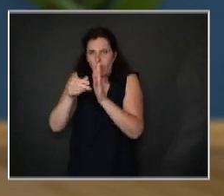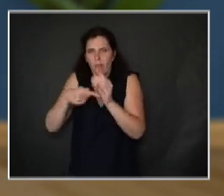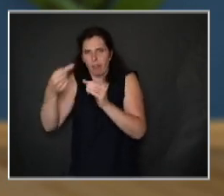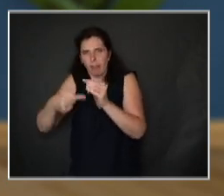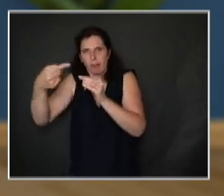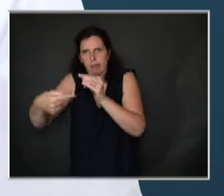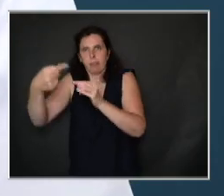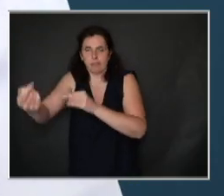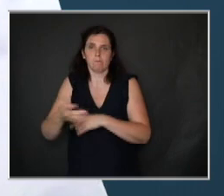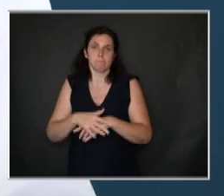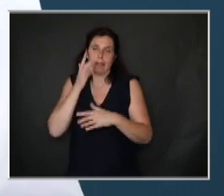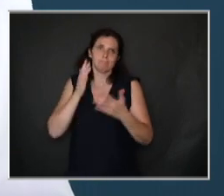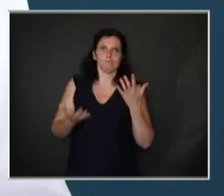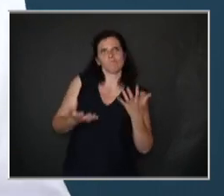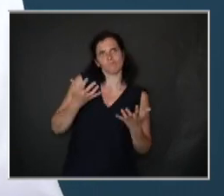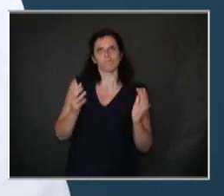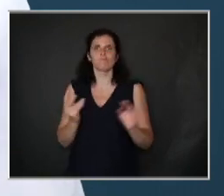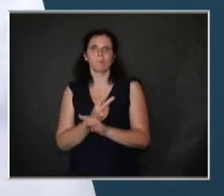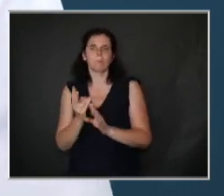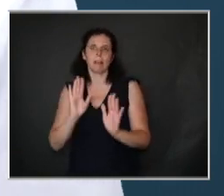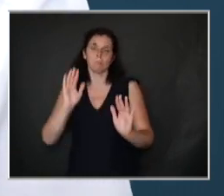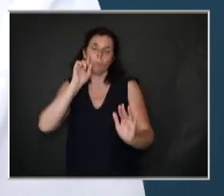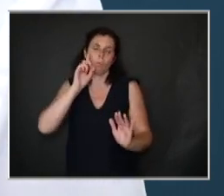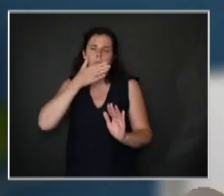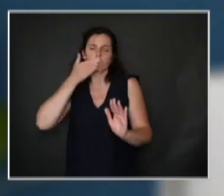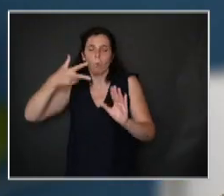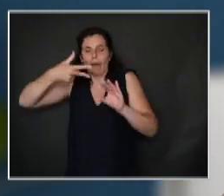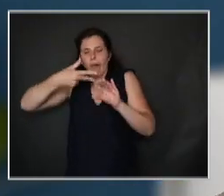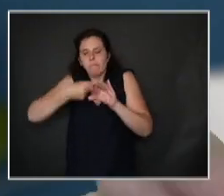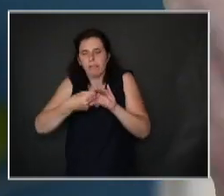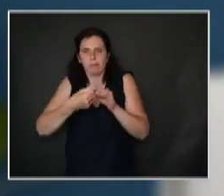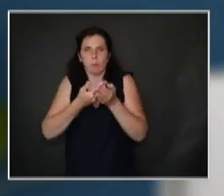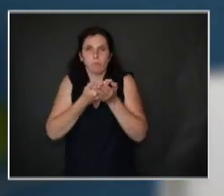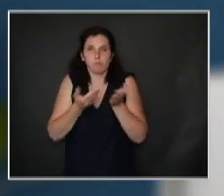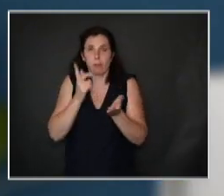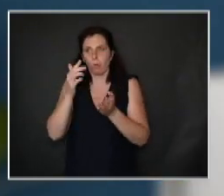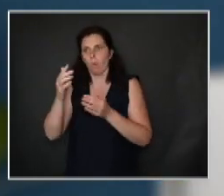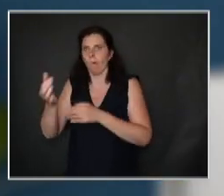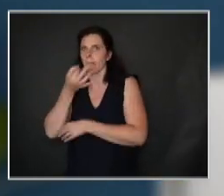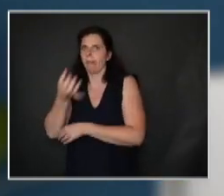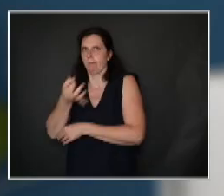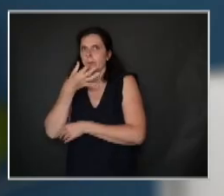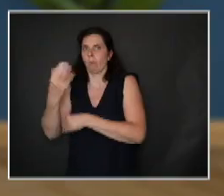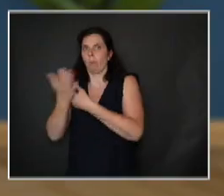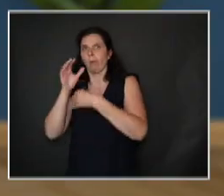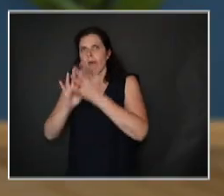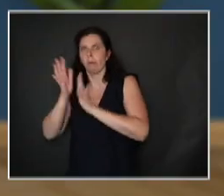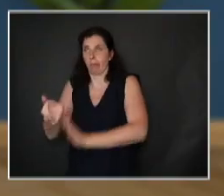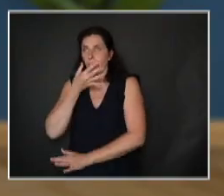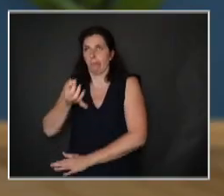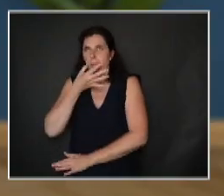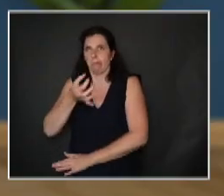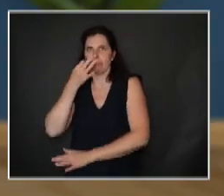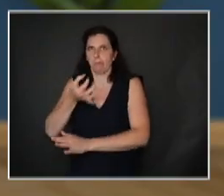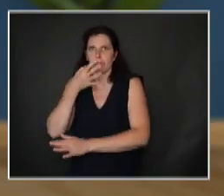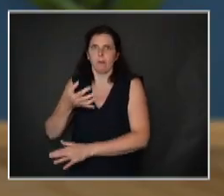parce qu'il vaut mieux avoir une petite infiltration bien faite que prendre des anti-inflammatoires avec